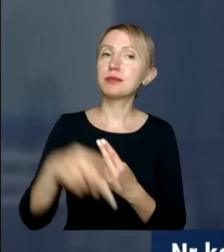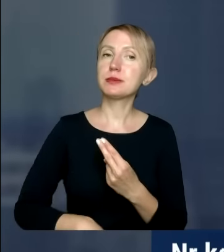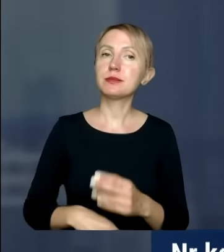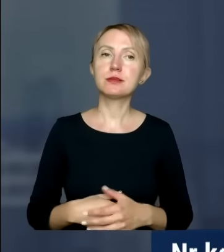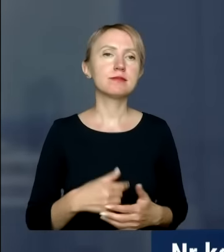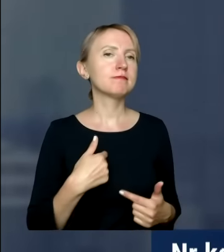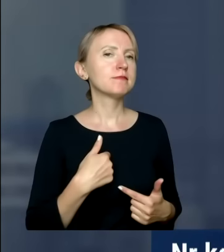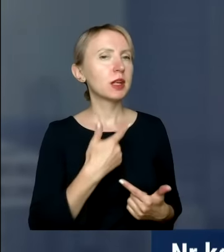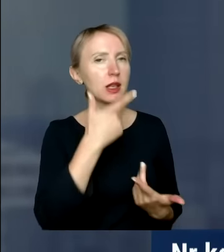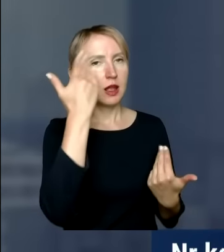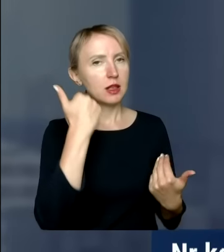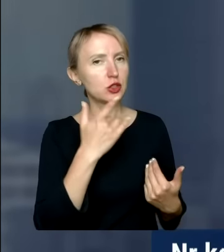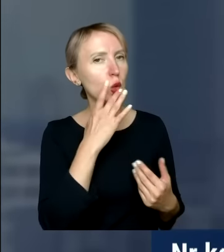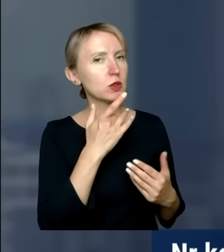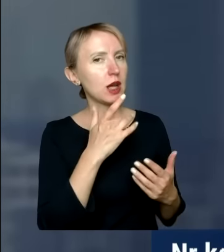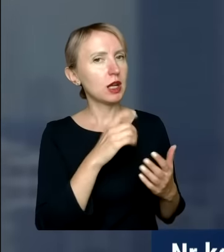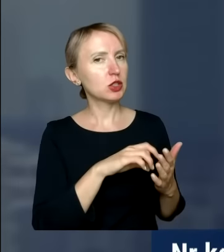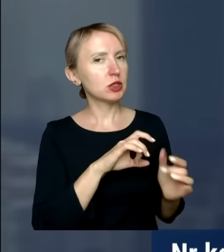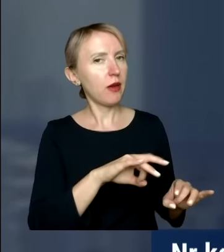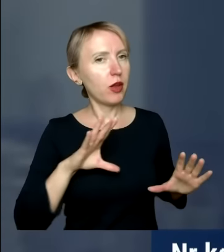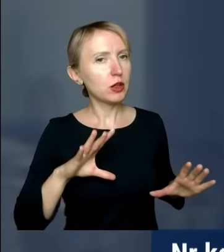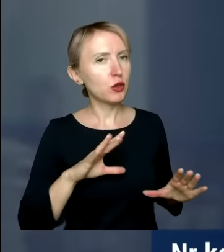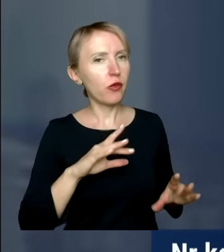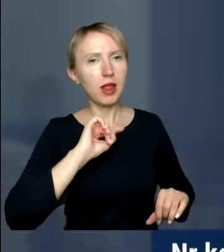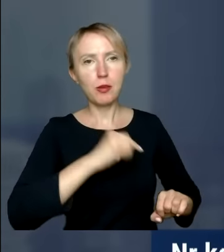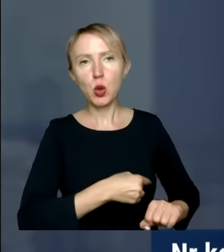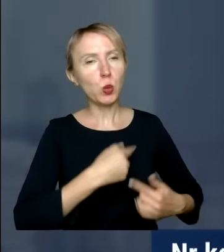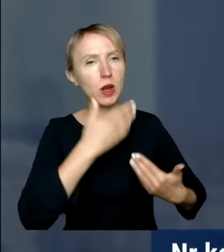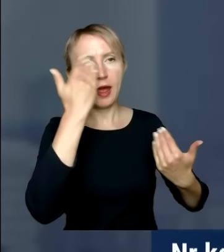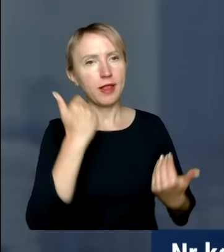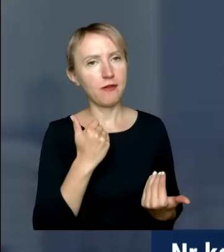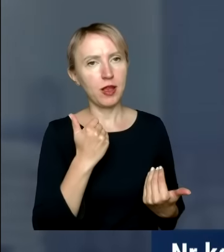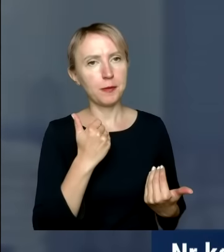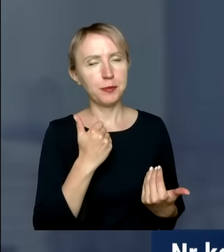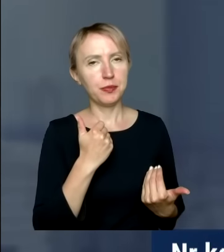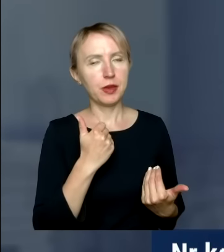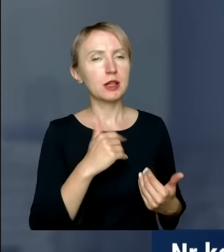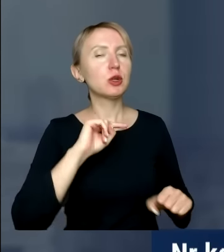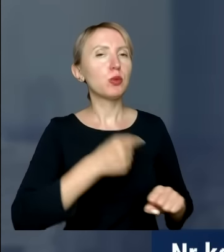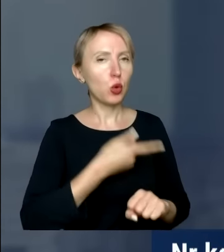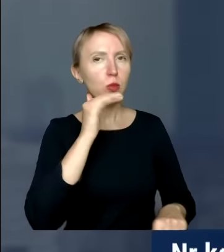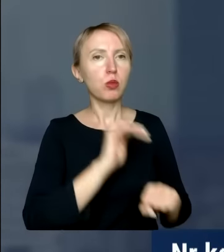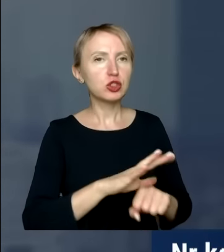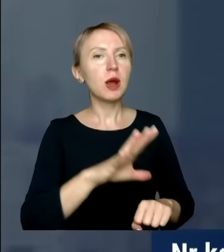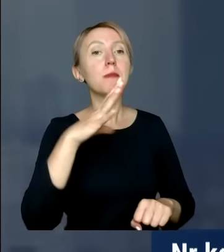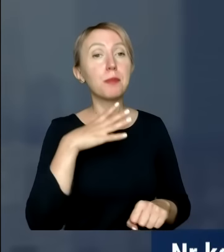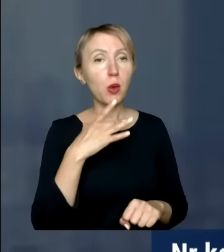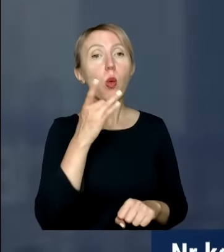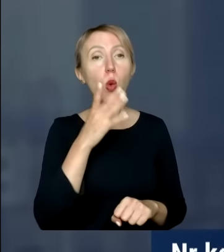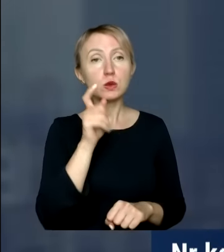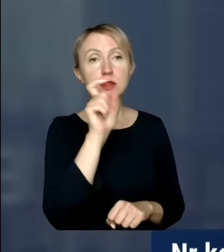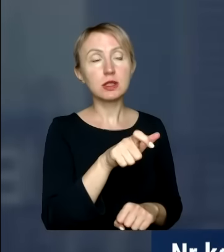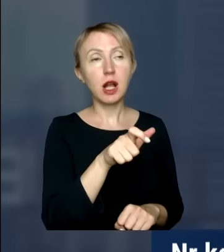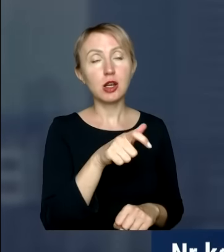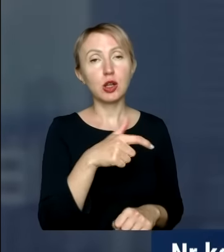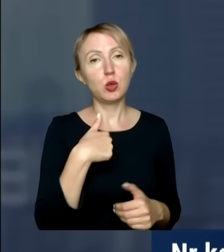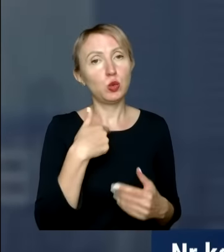zarzut zostały prz prokuraturę tego nie wiem Wiem że prokuratura potwierdziła że taki zarzut został postawiony i na tym się moja